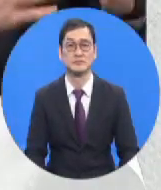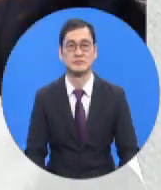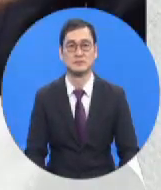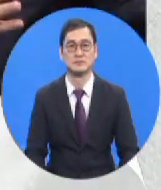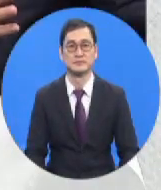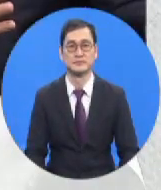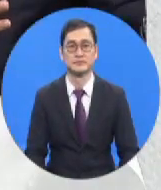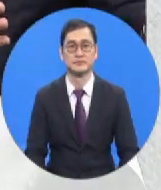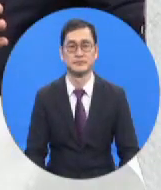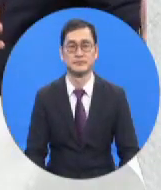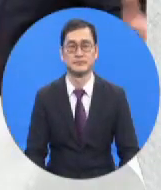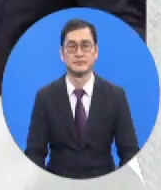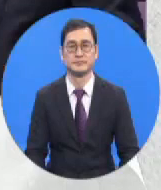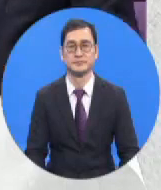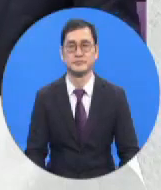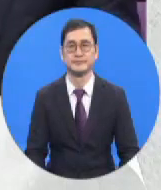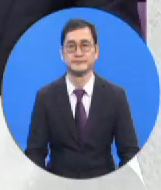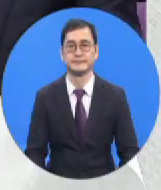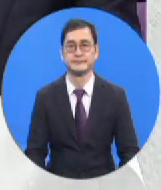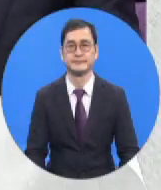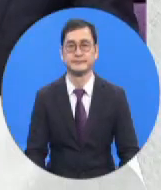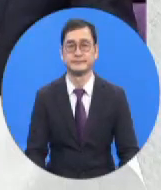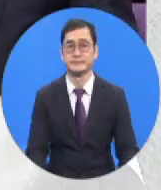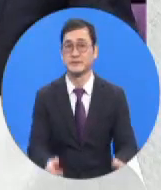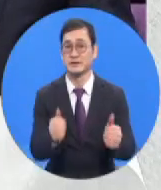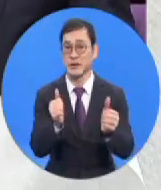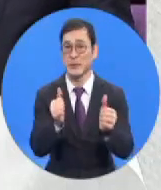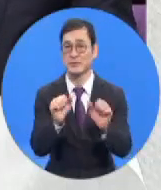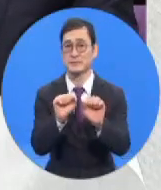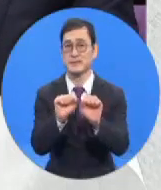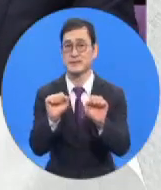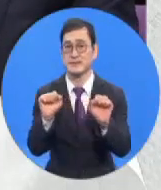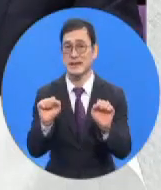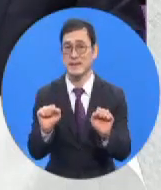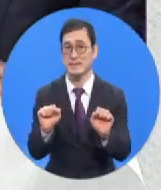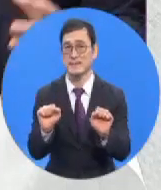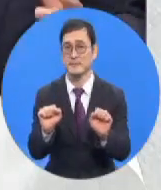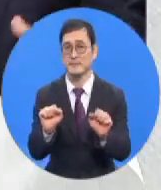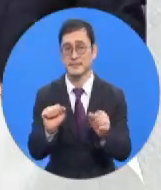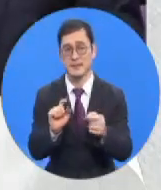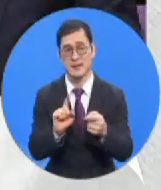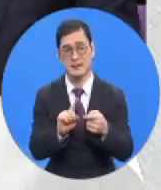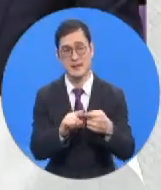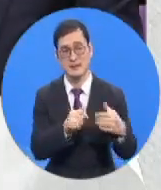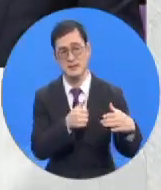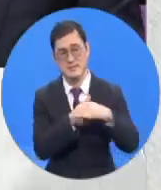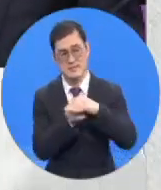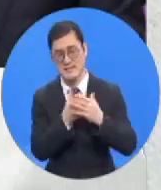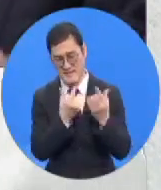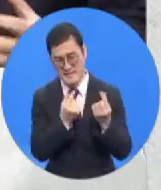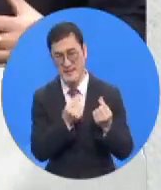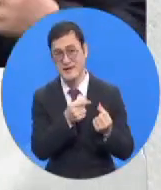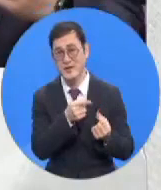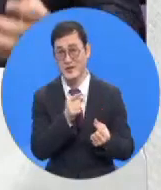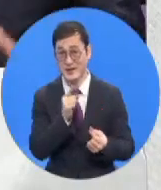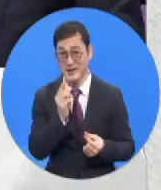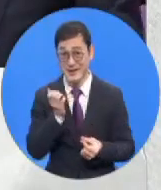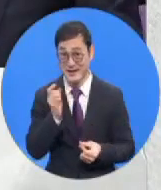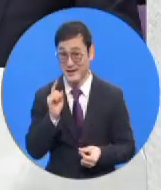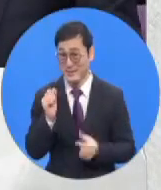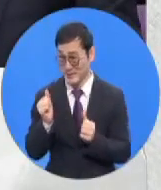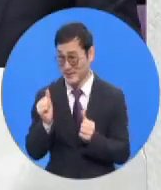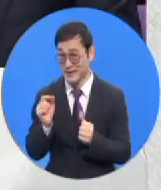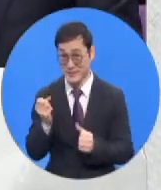하신 말씀들이 우리가 들었어요. 예. 사법 시스템에 대한 공격이다. 뭐 이런 말씀들을 하셨는데 저는 그런